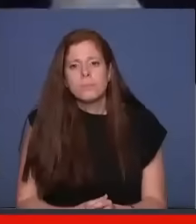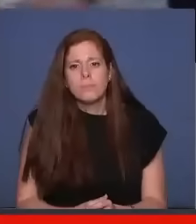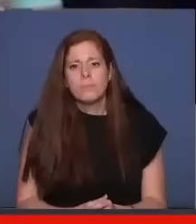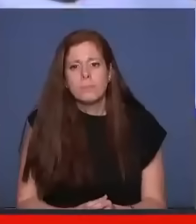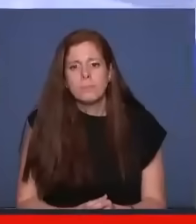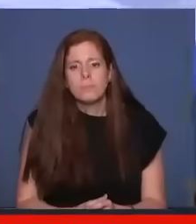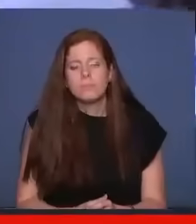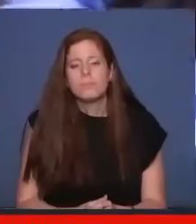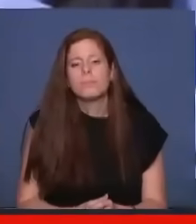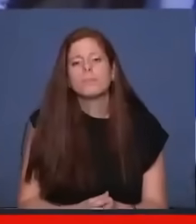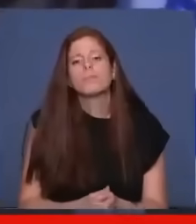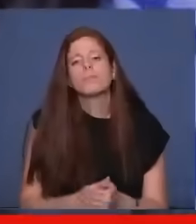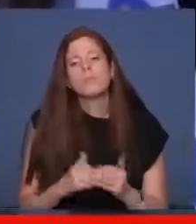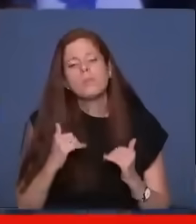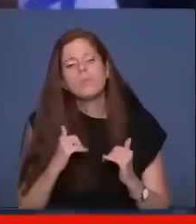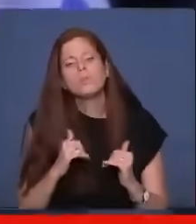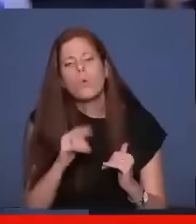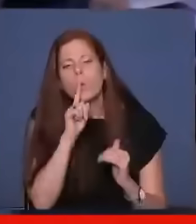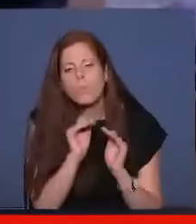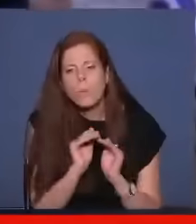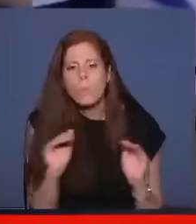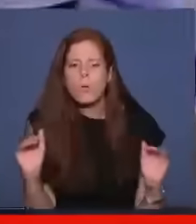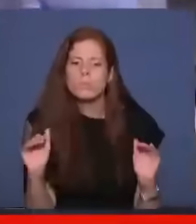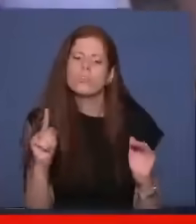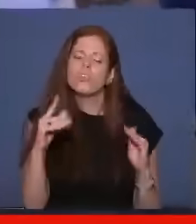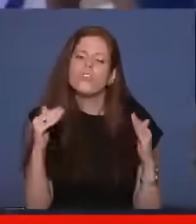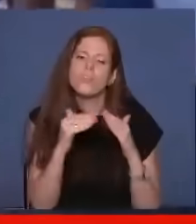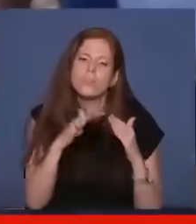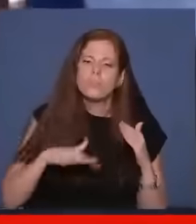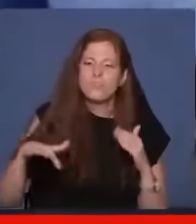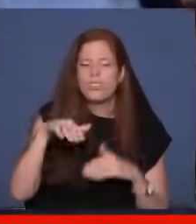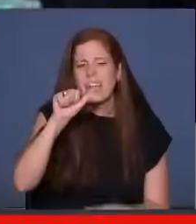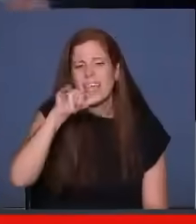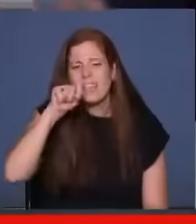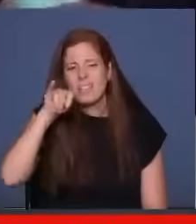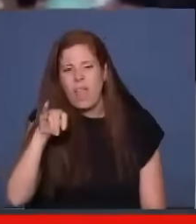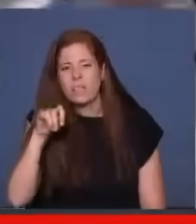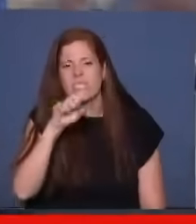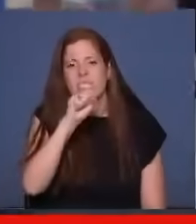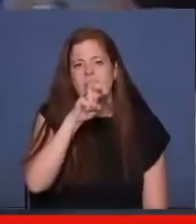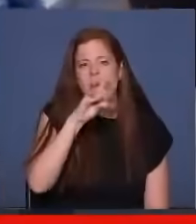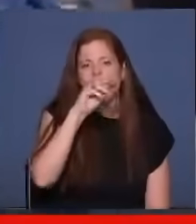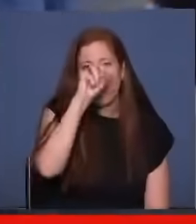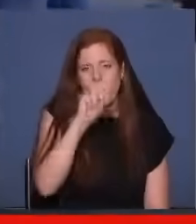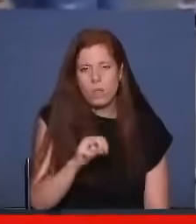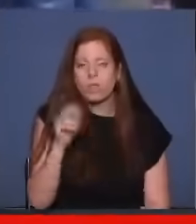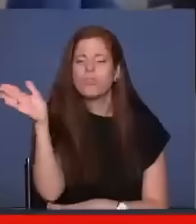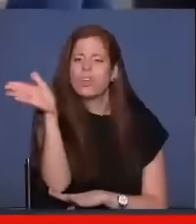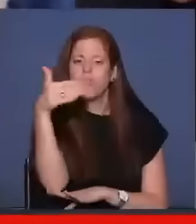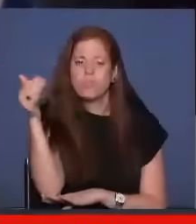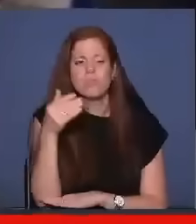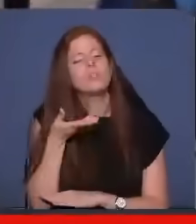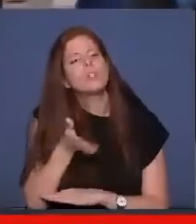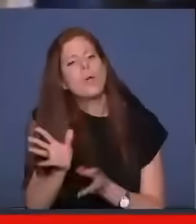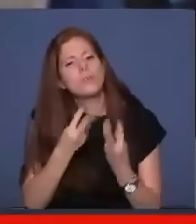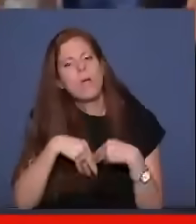בין שורות דוממות שתושבי שכונת מגוריו של איתי סעדון, שהניפו את דגלי ישראל, יצא משפחתו להיפרד ממנו